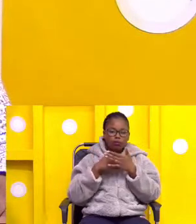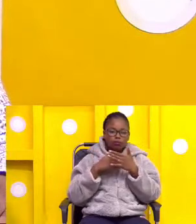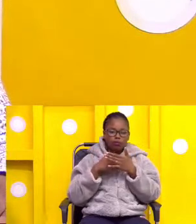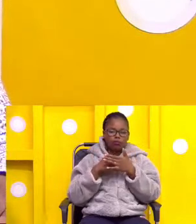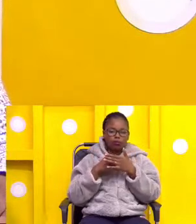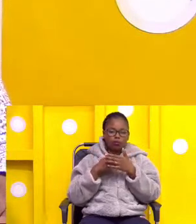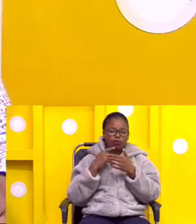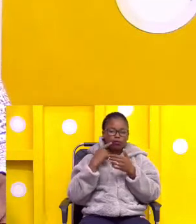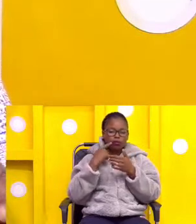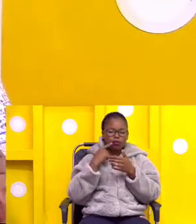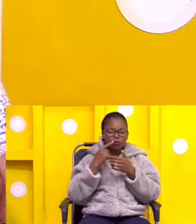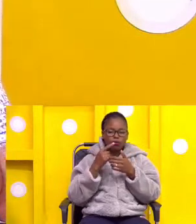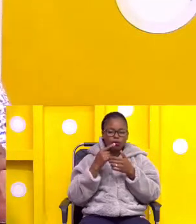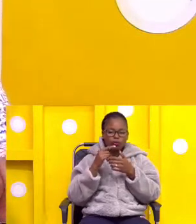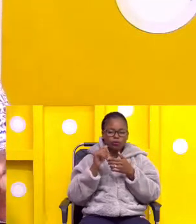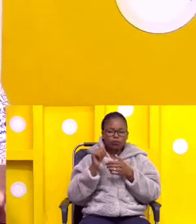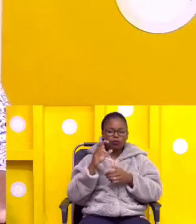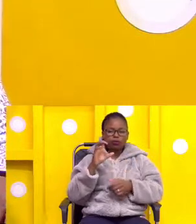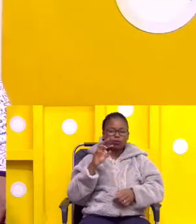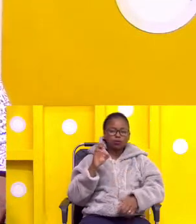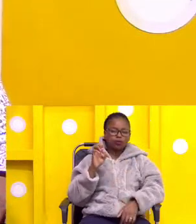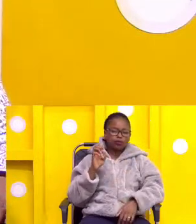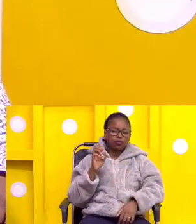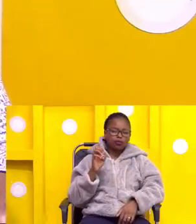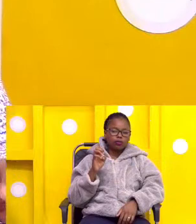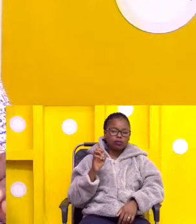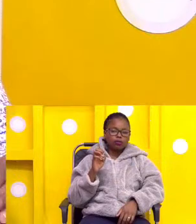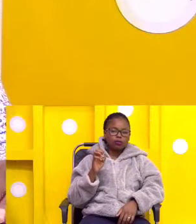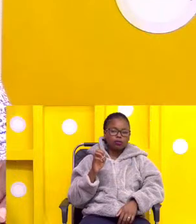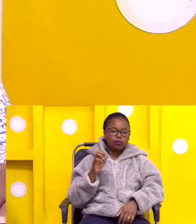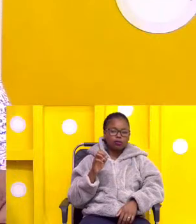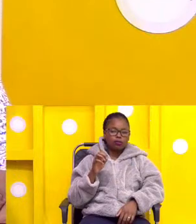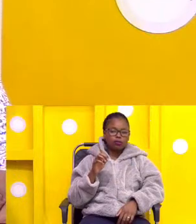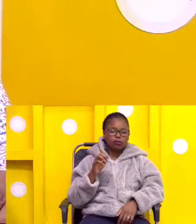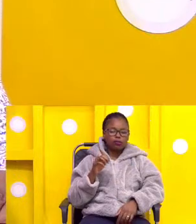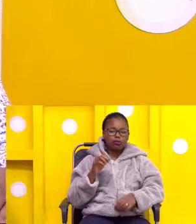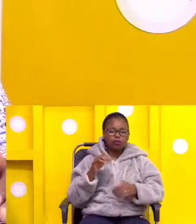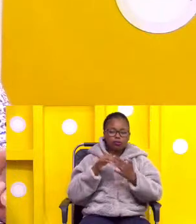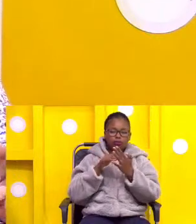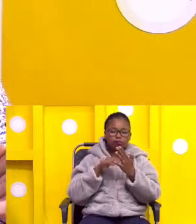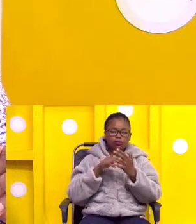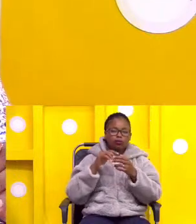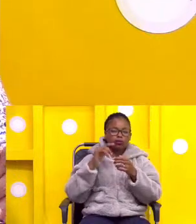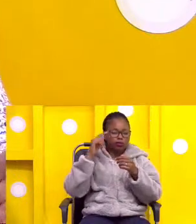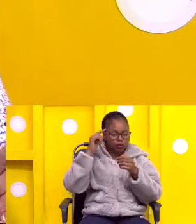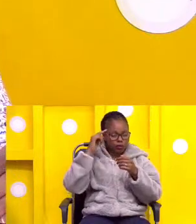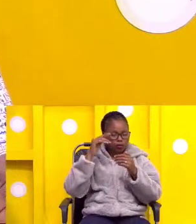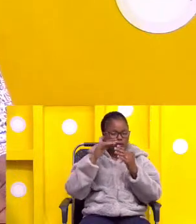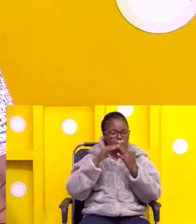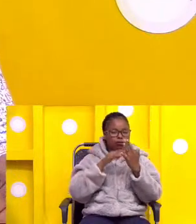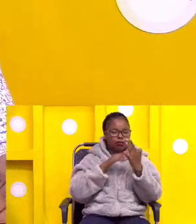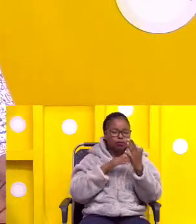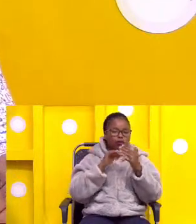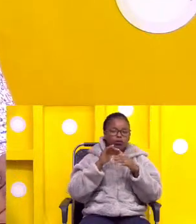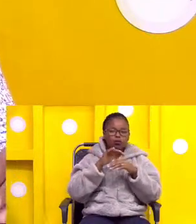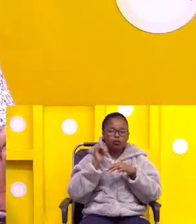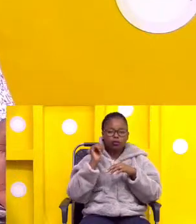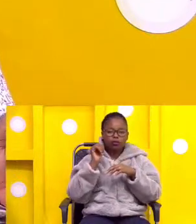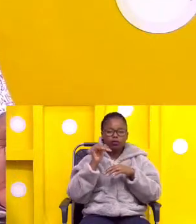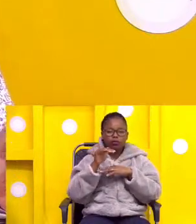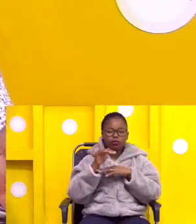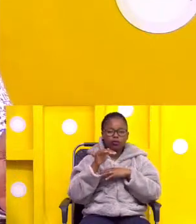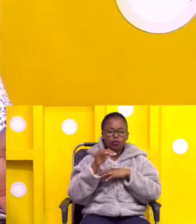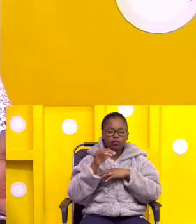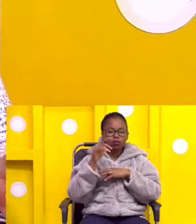rimwe na riu kurathie kurathie kurathie cira wi igoti-ini na ni ndiretio title D ya